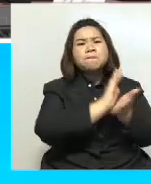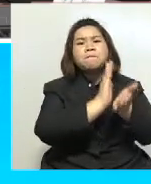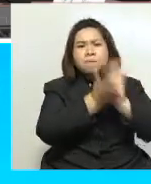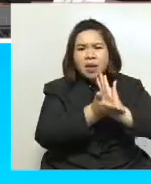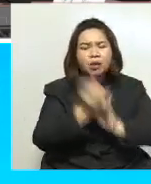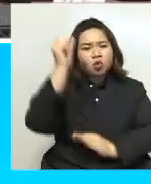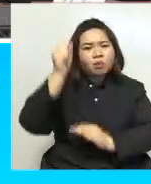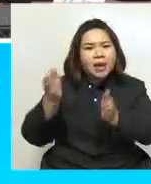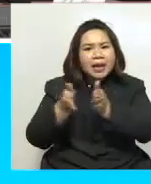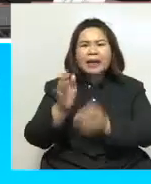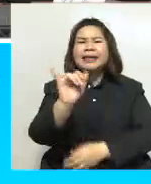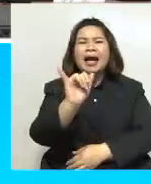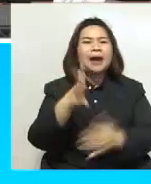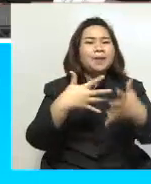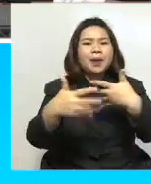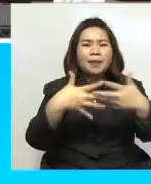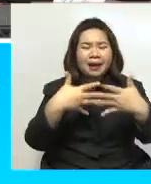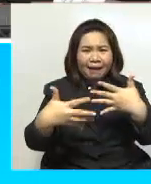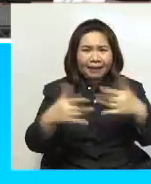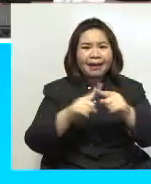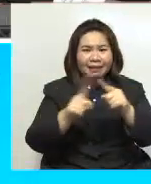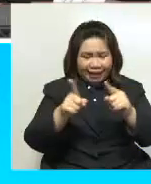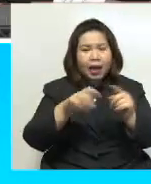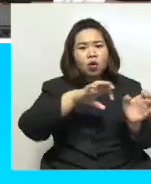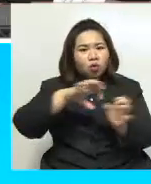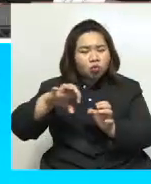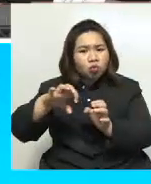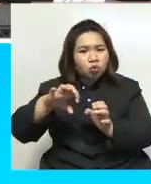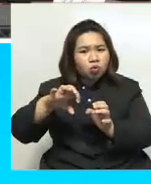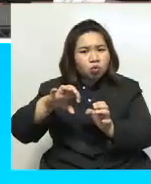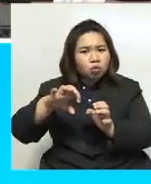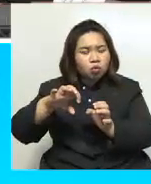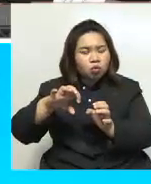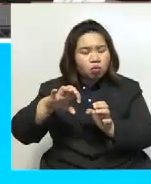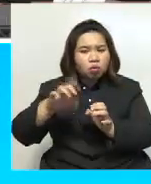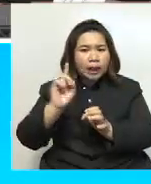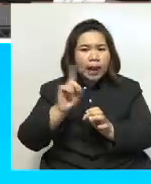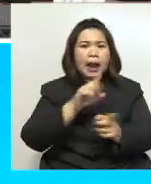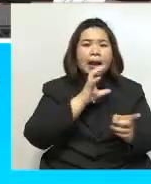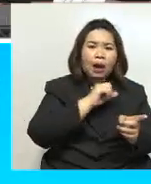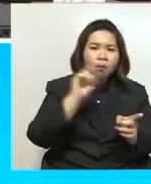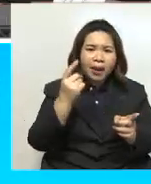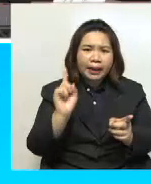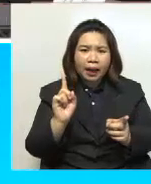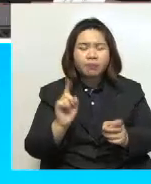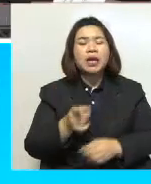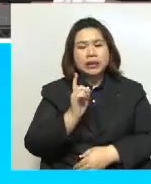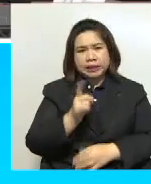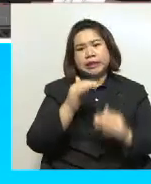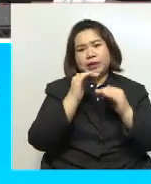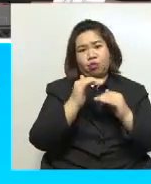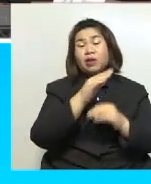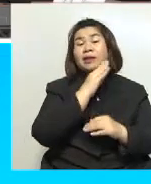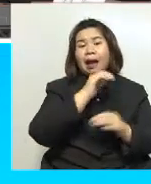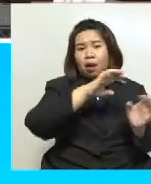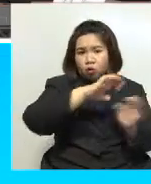มินิบัสครับ สามารถเปลี่ยนเป็นรถตู้แต่ต้องเป็นรถตู้ใหม่ถ ู กต้องไหมคะ เงื่อนไขก็คือไม่เกิน2ปีครับรถ